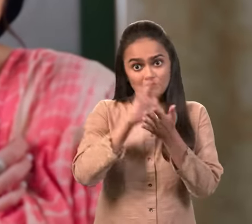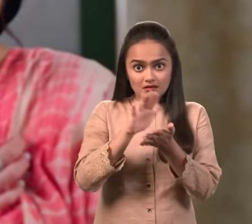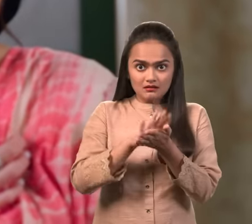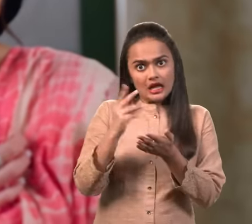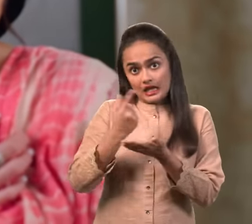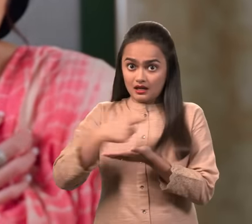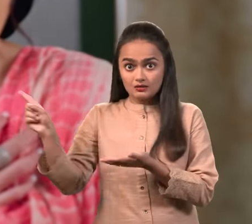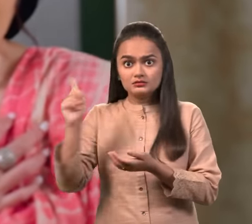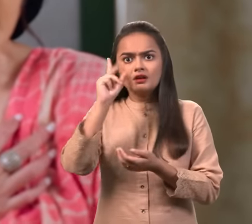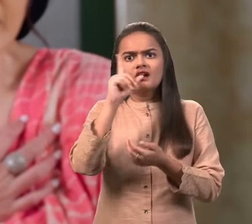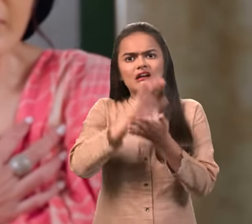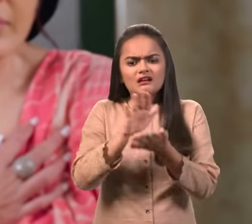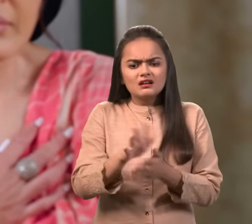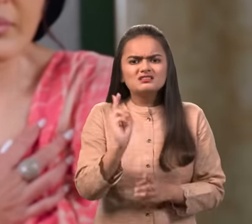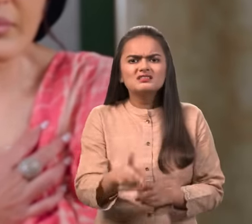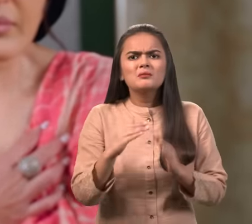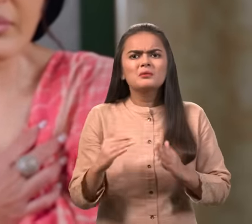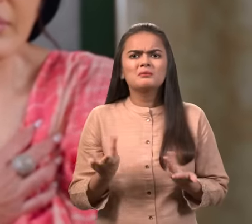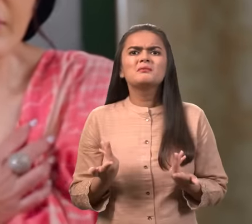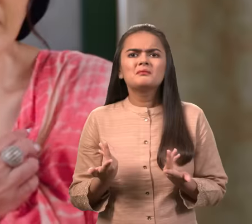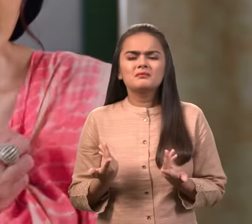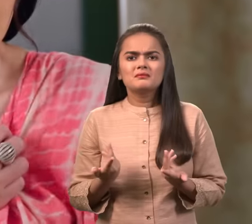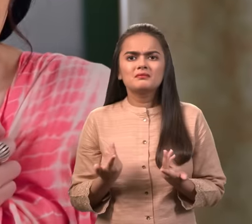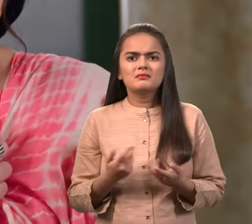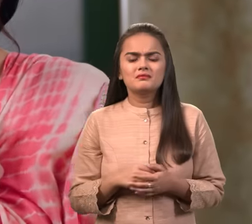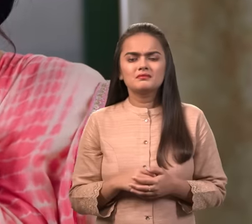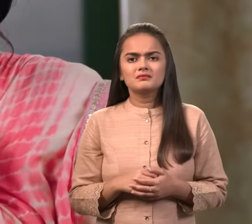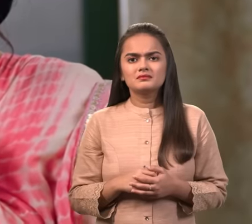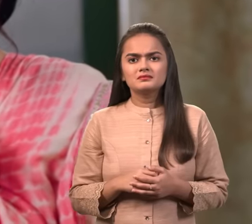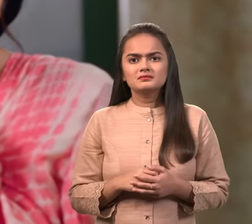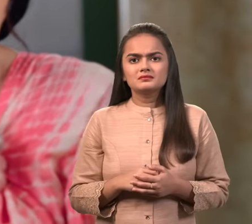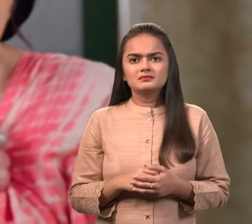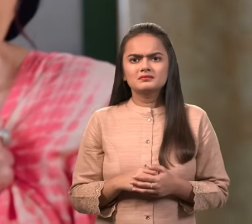एक किन्नर को निकाल दिया और दूसरी को रख लिया।